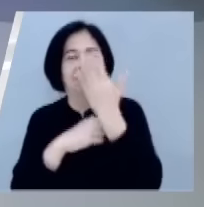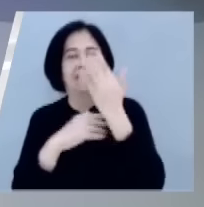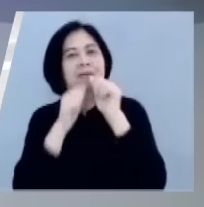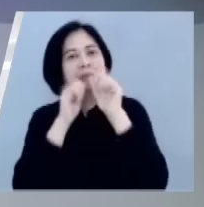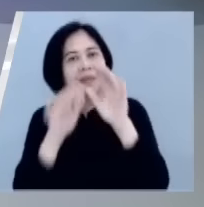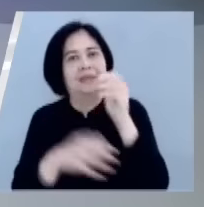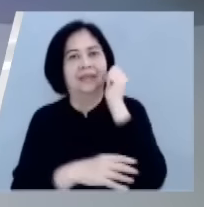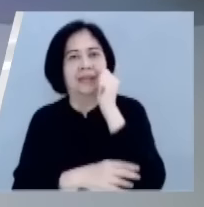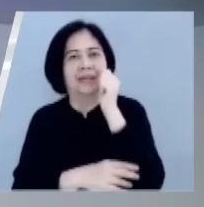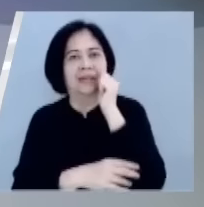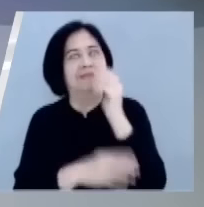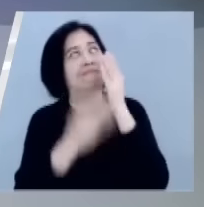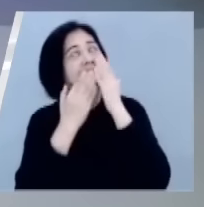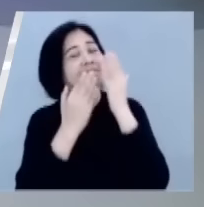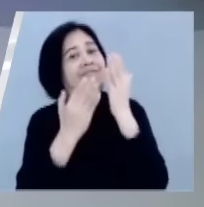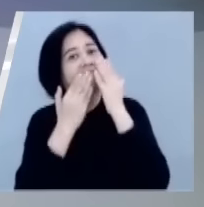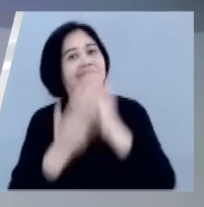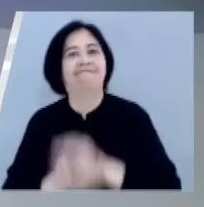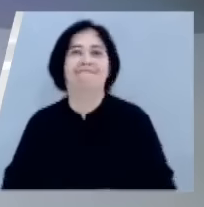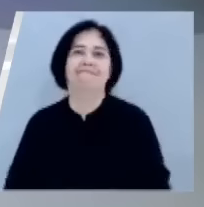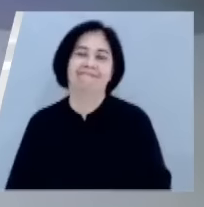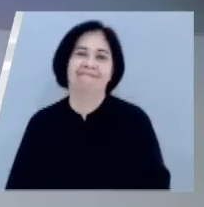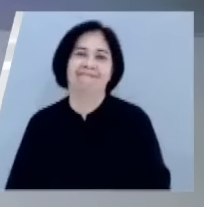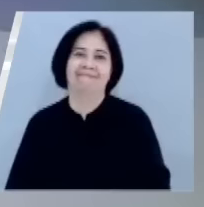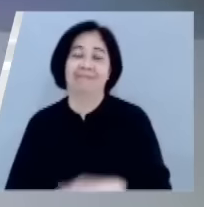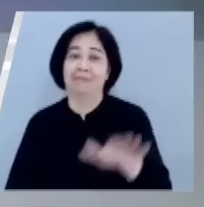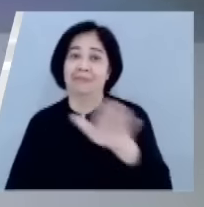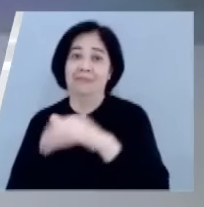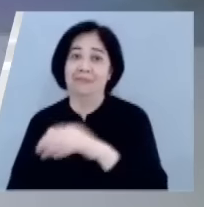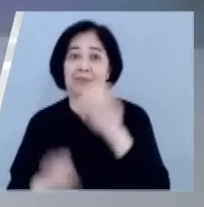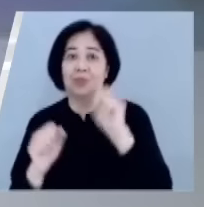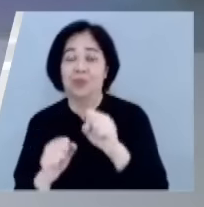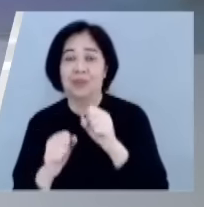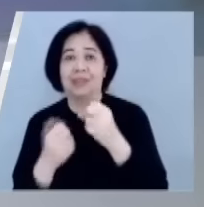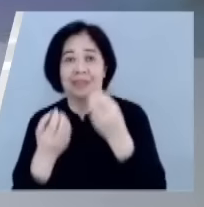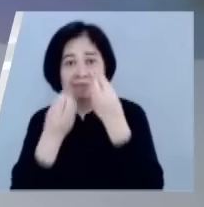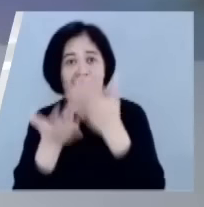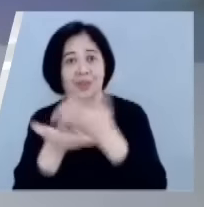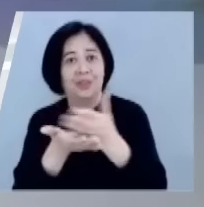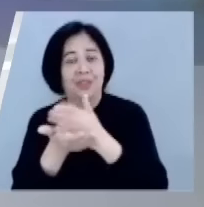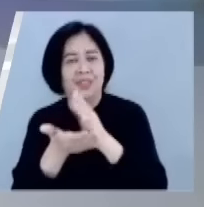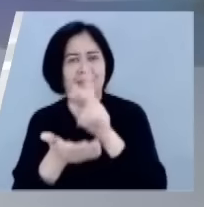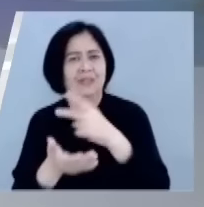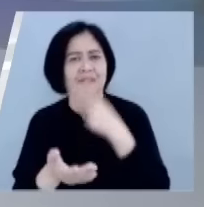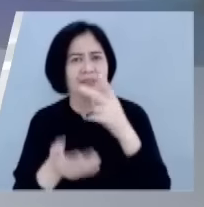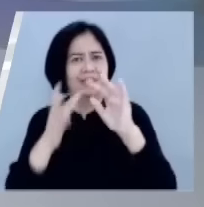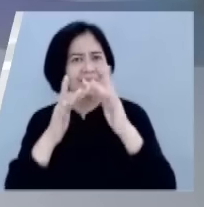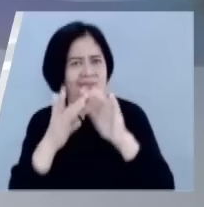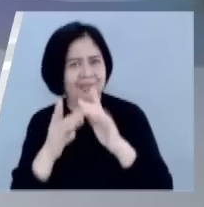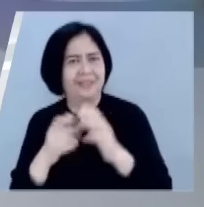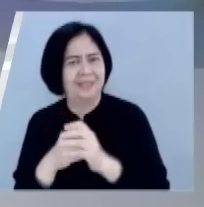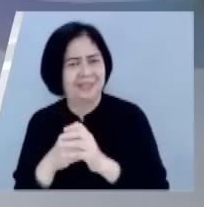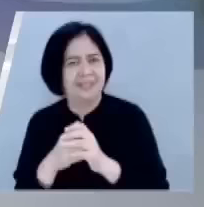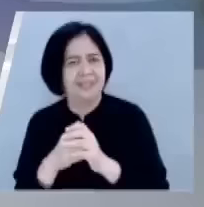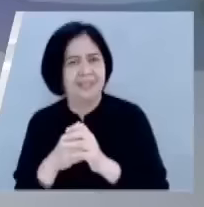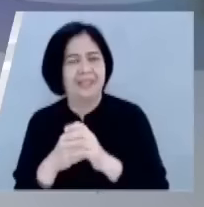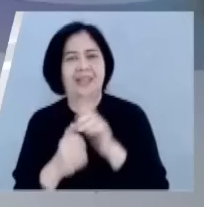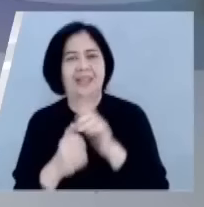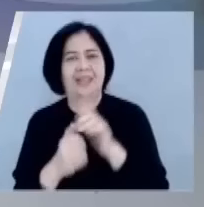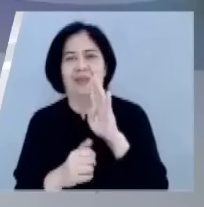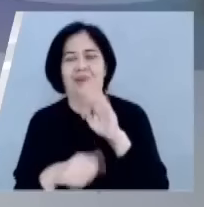araw-araw ipinagpapasalamat. Mga kapuso, pwede mo rin iparinig ang boses mo sa social media accounts ng 24